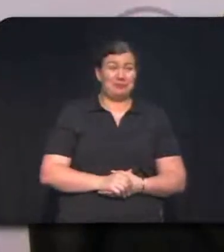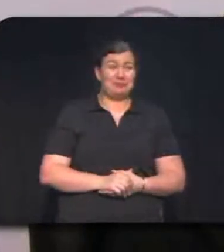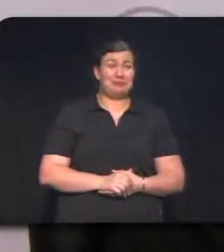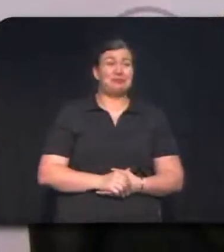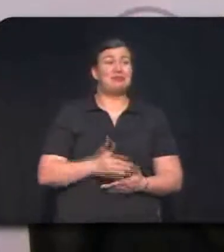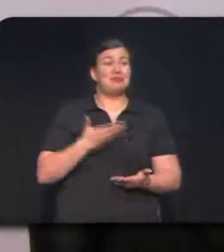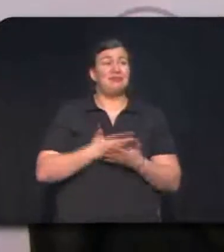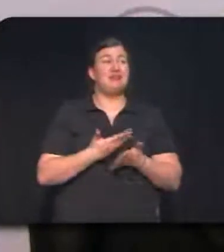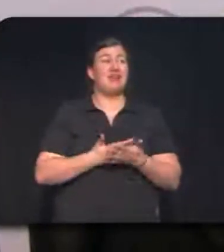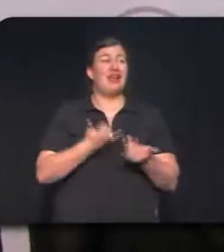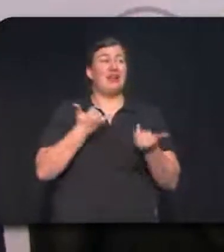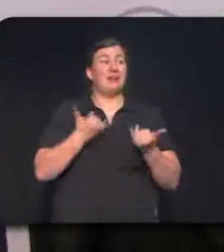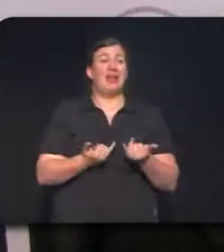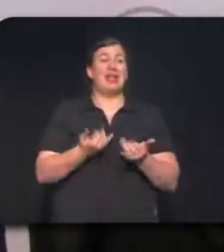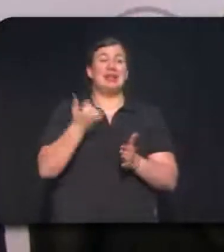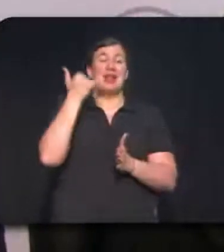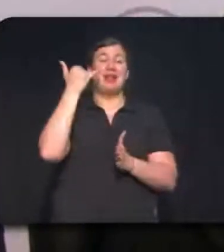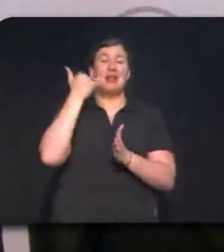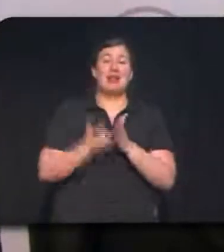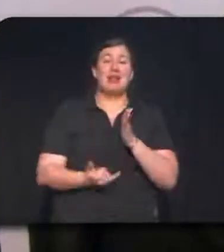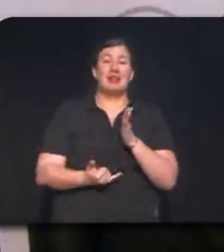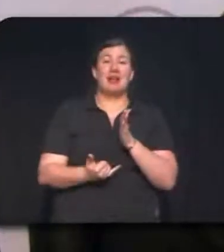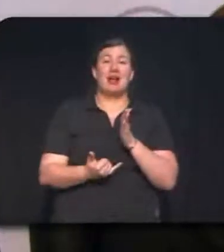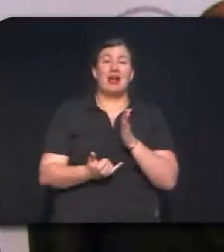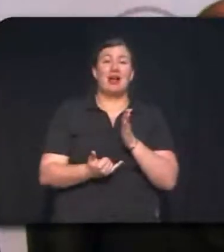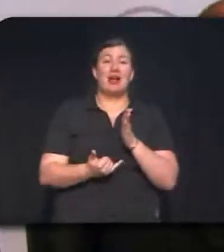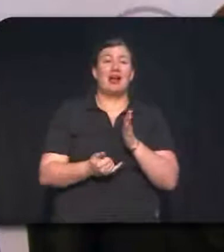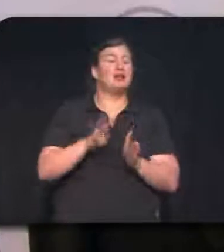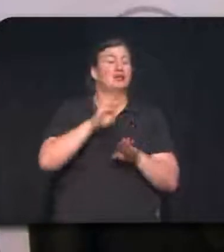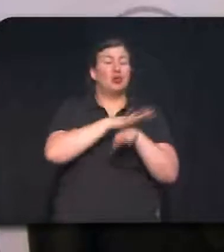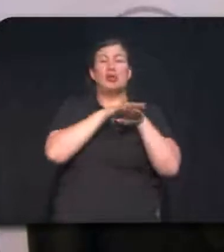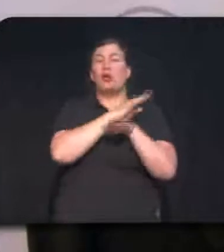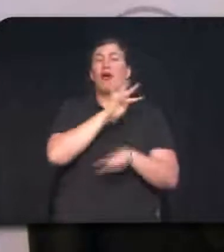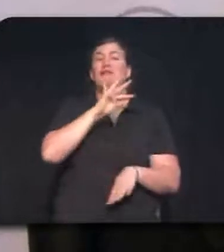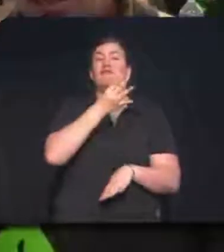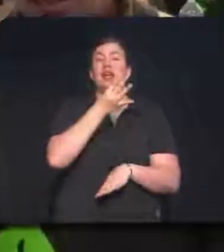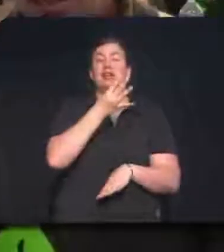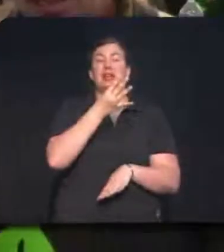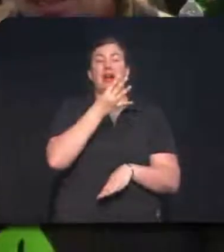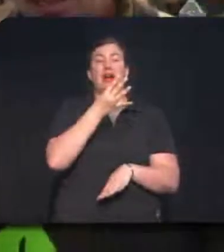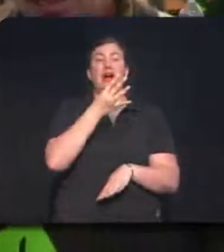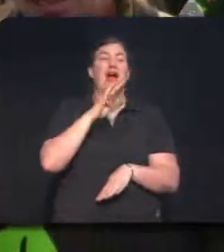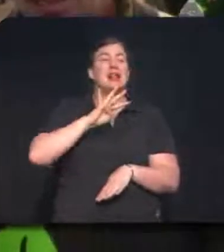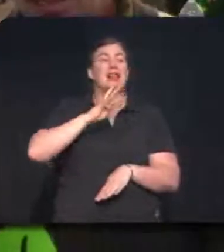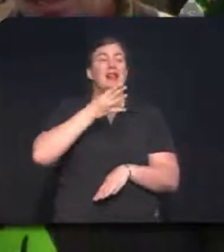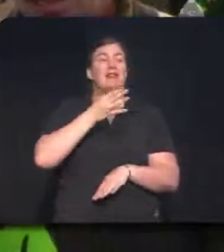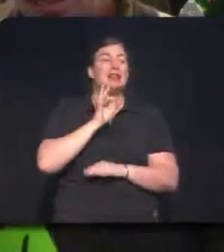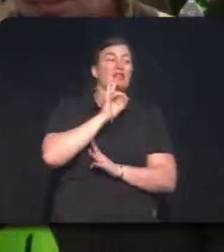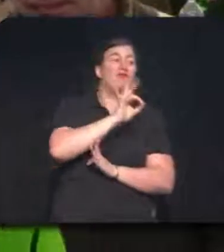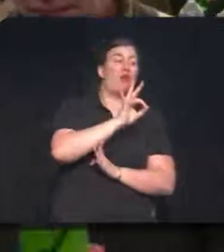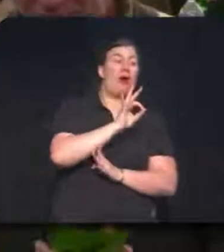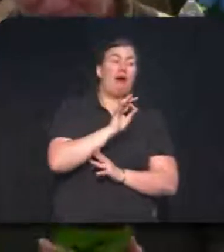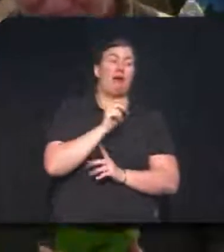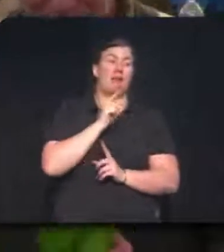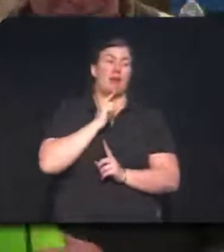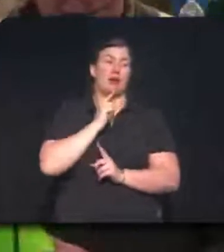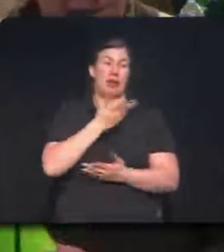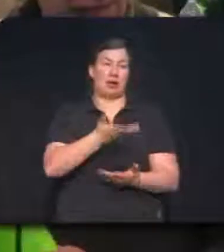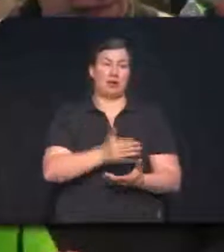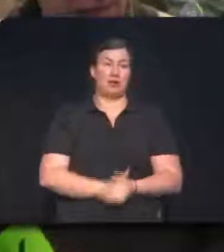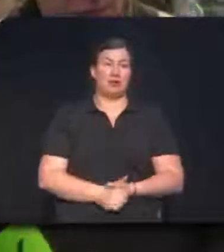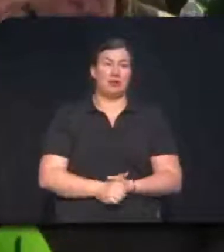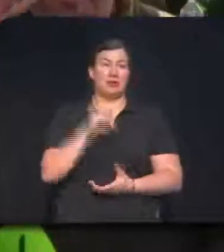und damit kommen wir zum vorerst letzten pro nein zum vierten probebeitrag bitte noch mal darauf achten wegen den